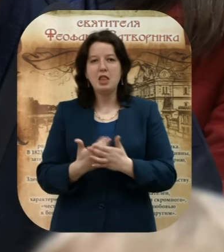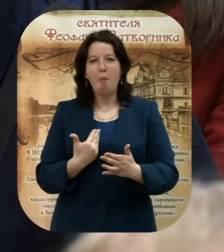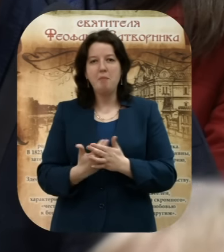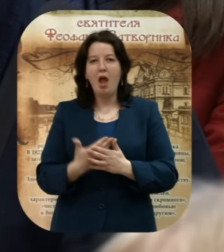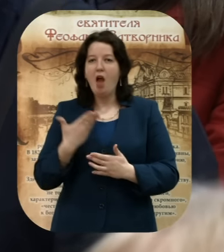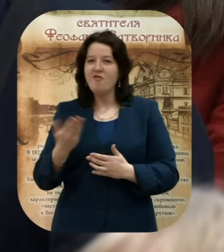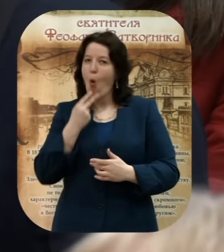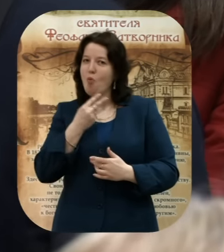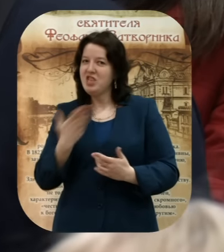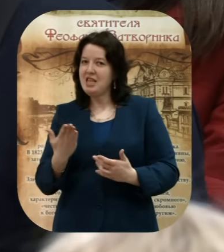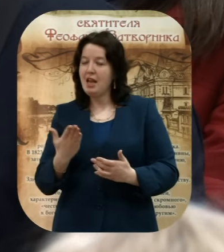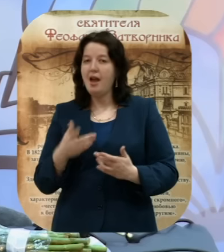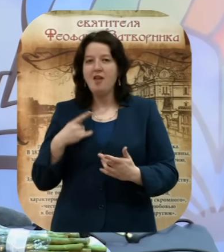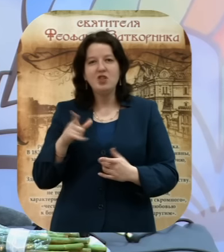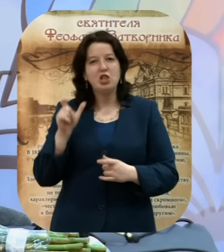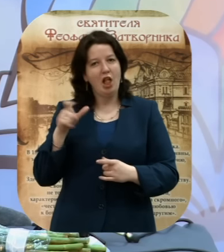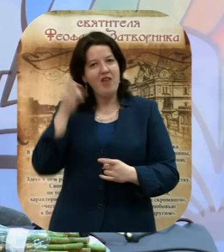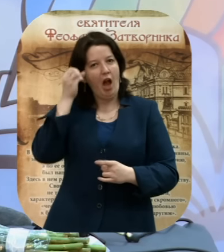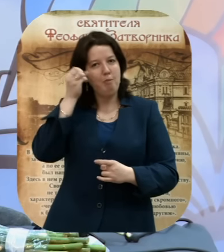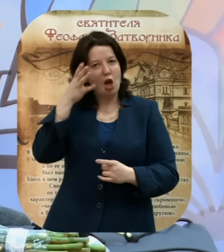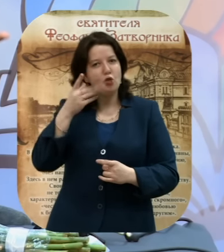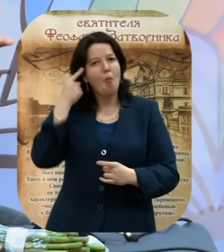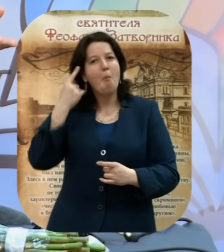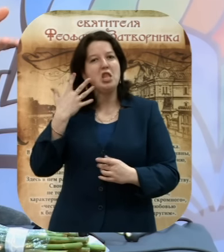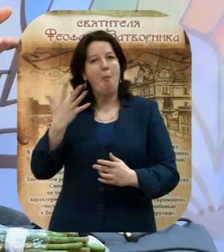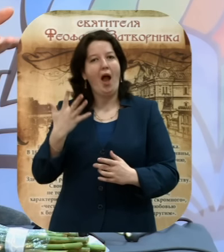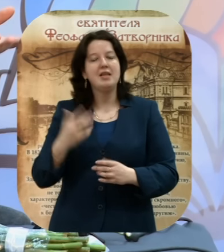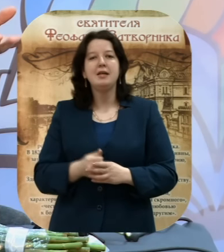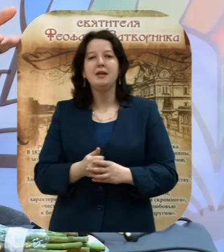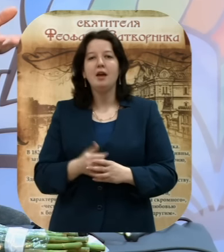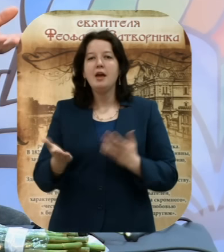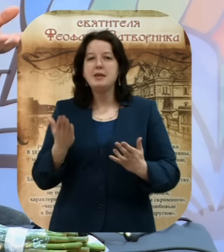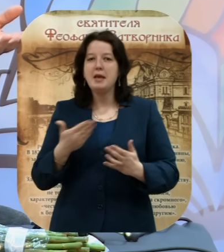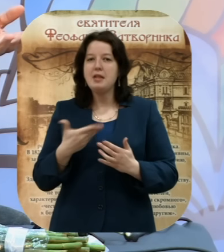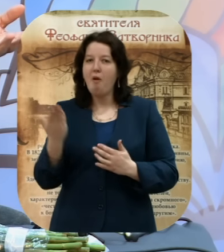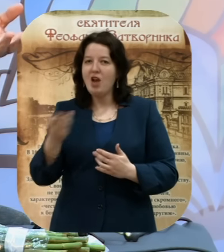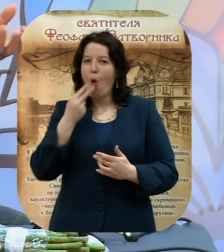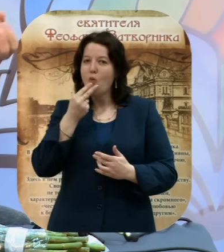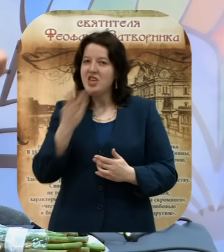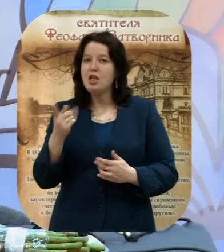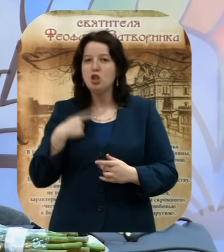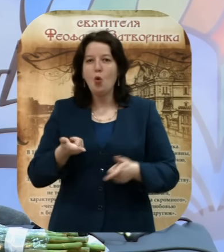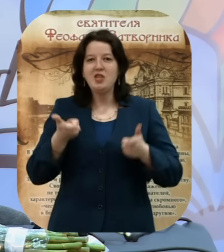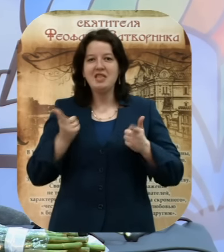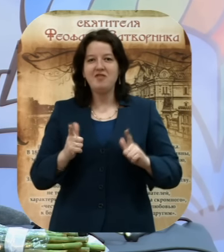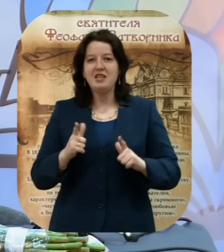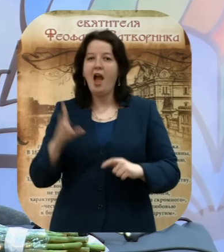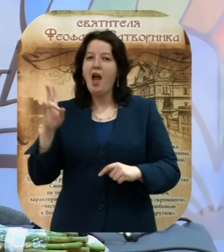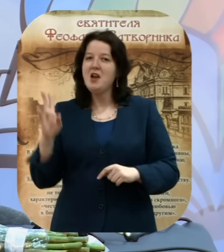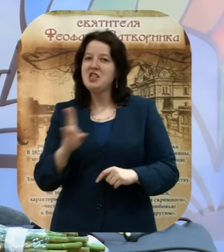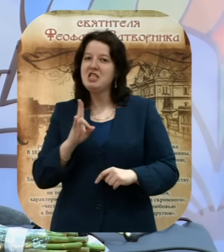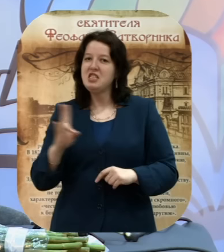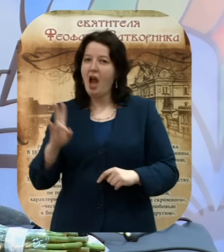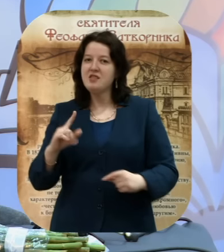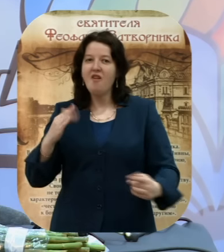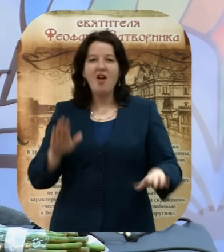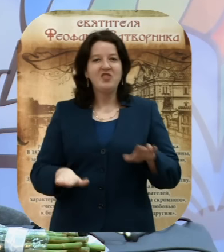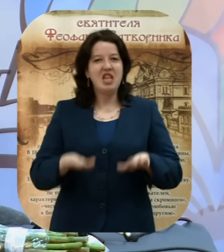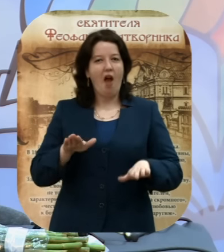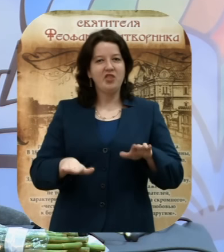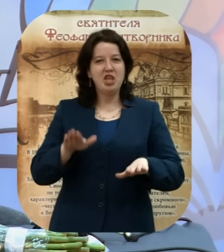если бы вы увидели, вы же человек образованный, понимаете, если бы вы увидели, что действительно христианство в